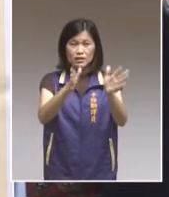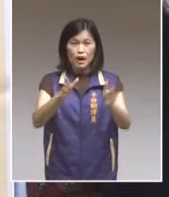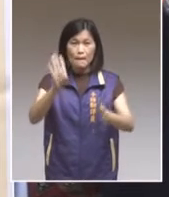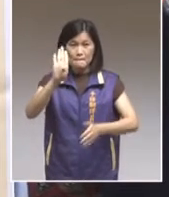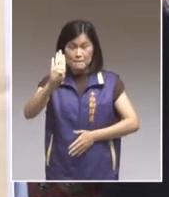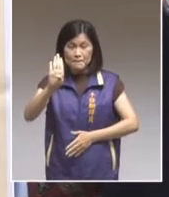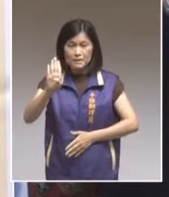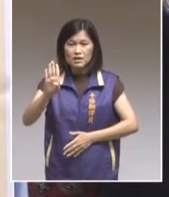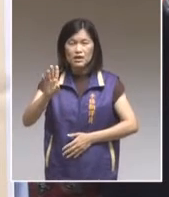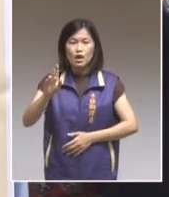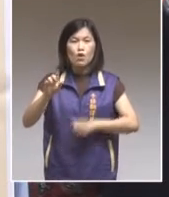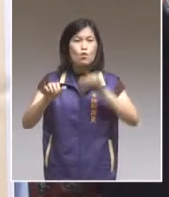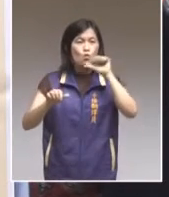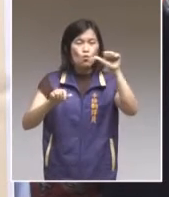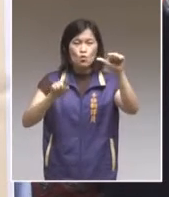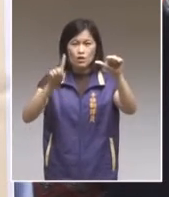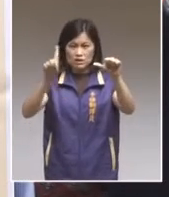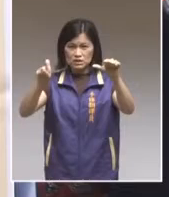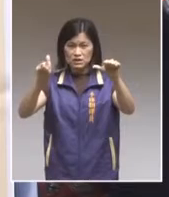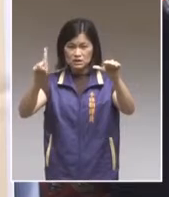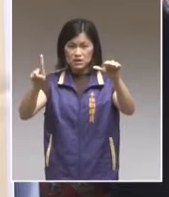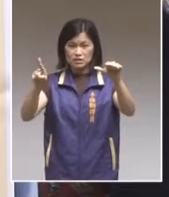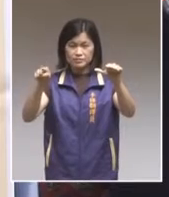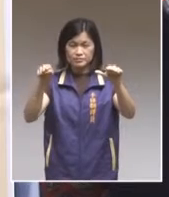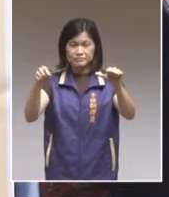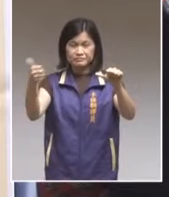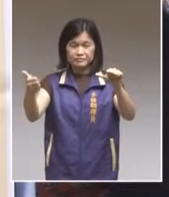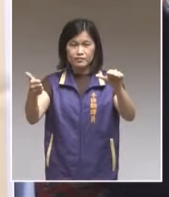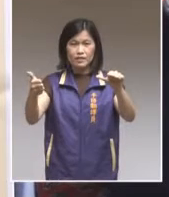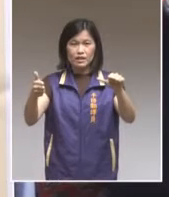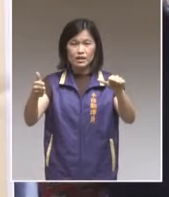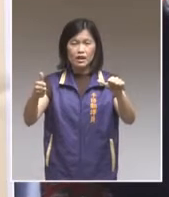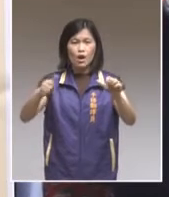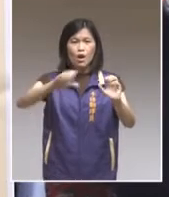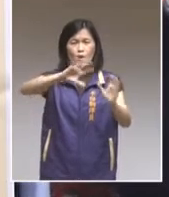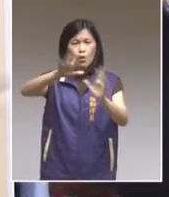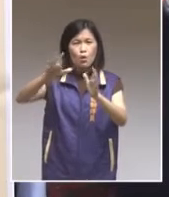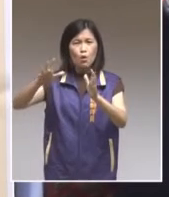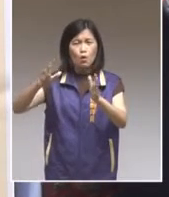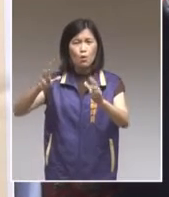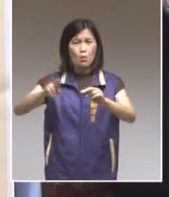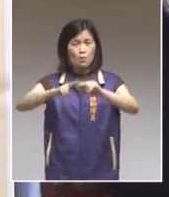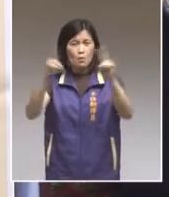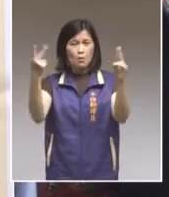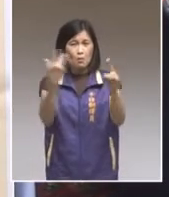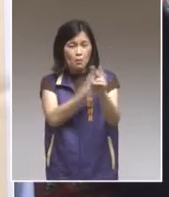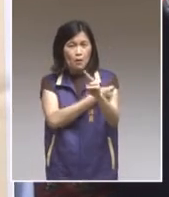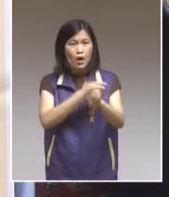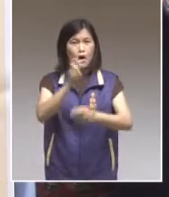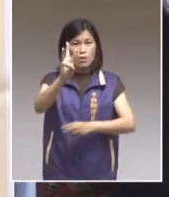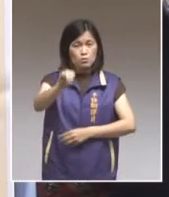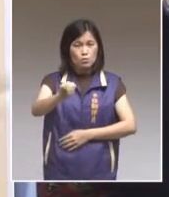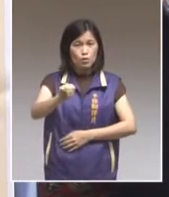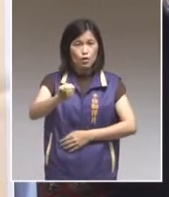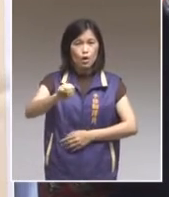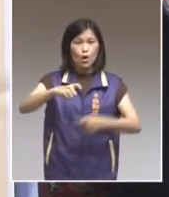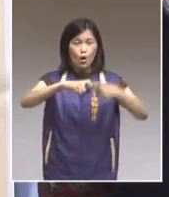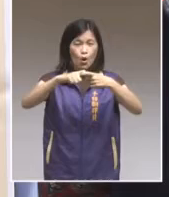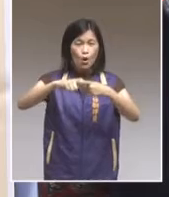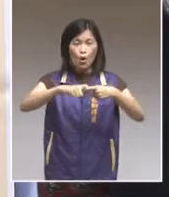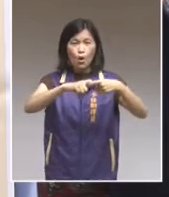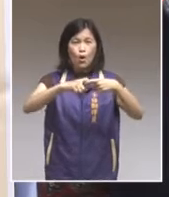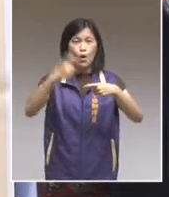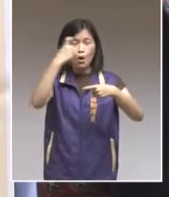BNT 是5到11岁。那开放使用的国家 其实莫德纳目前已经有欧盟、英